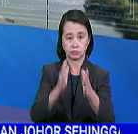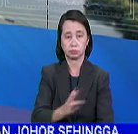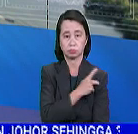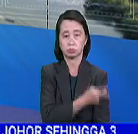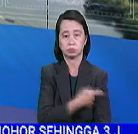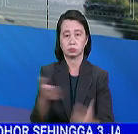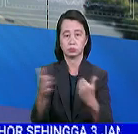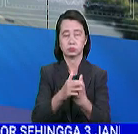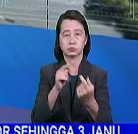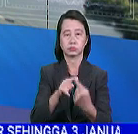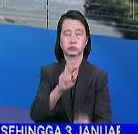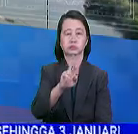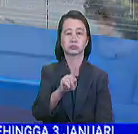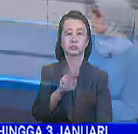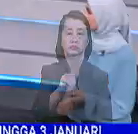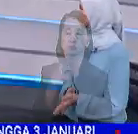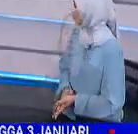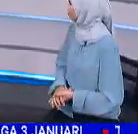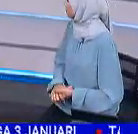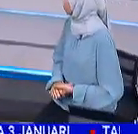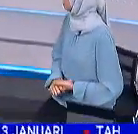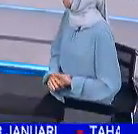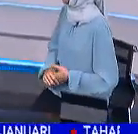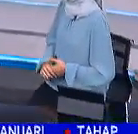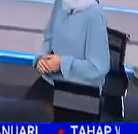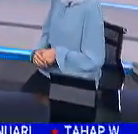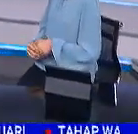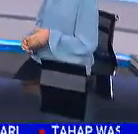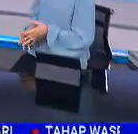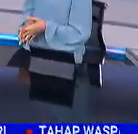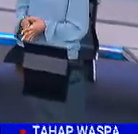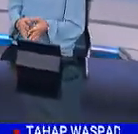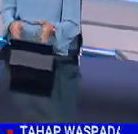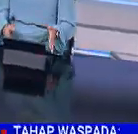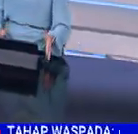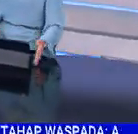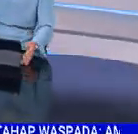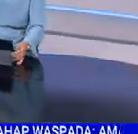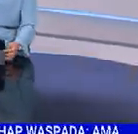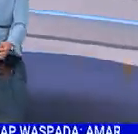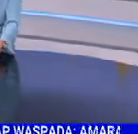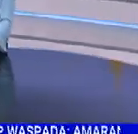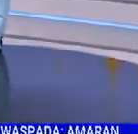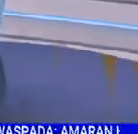berkuasa kembali bersama tunjuk Ya silakan dan Julia paint kasihan untuk perkembangan dari